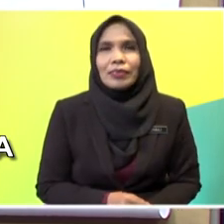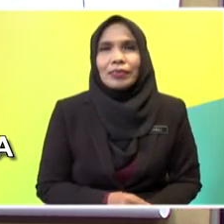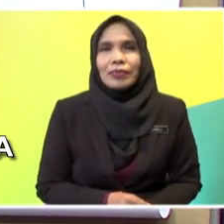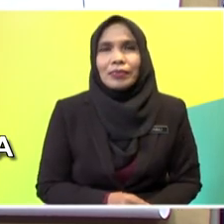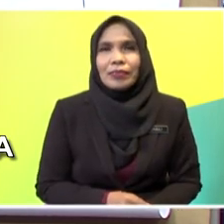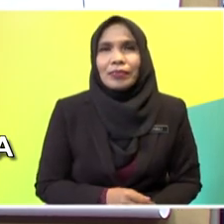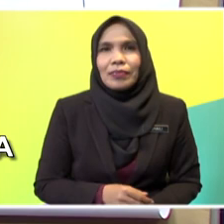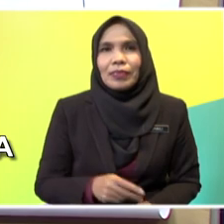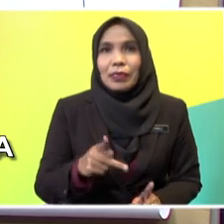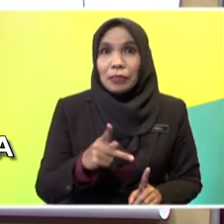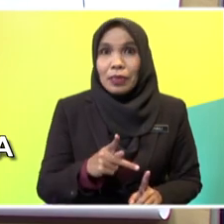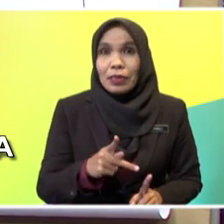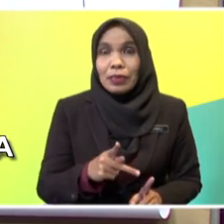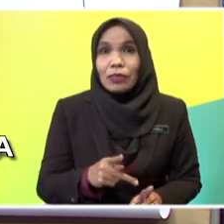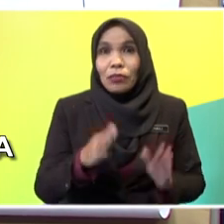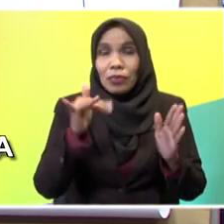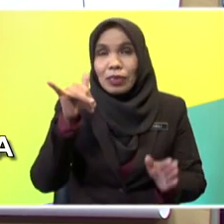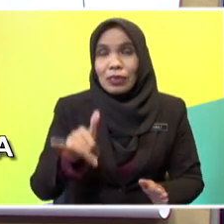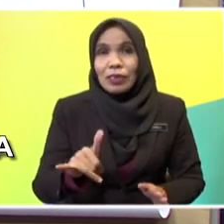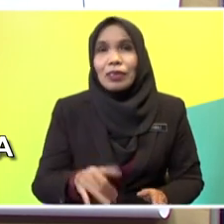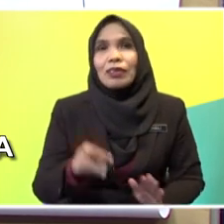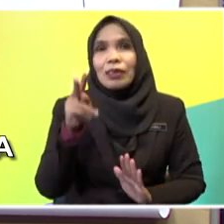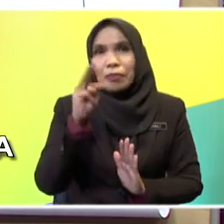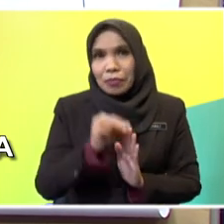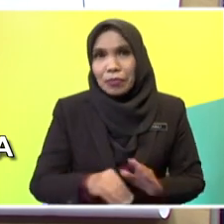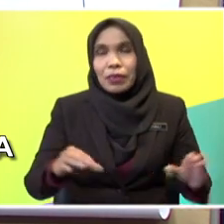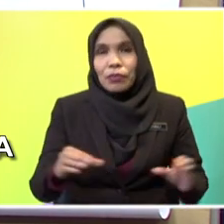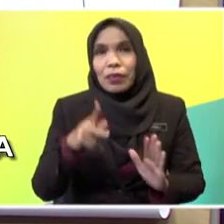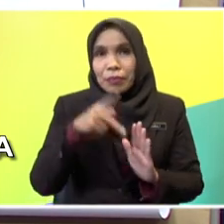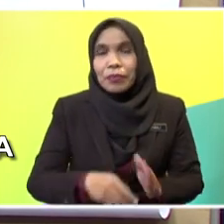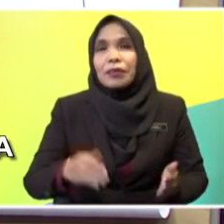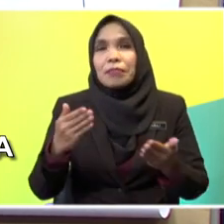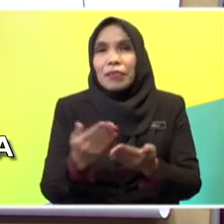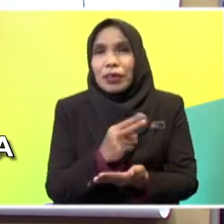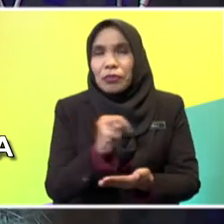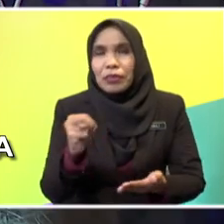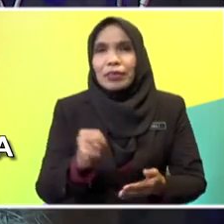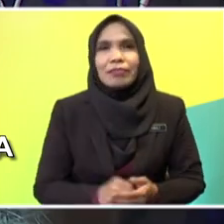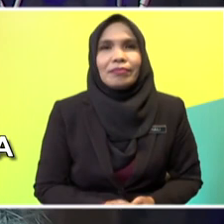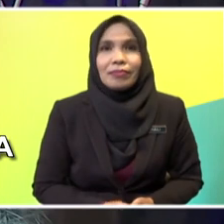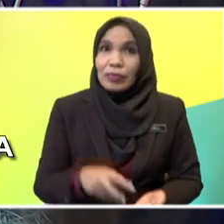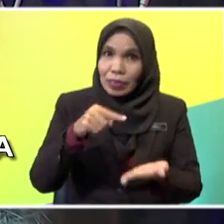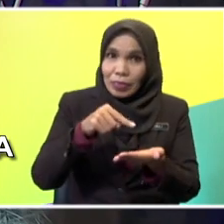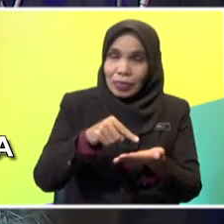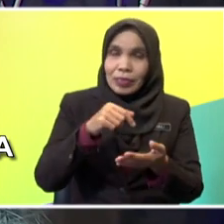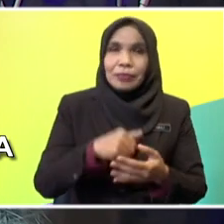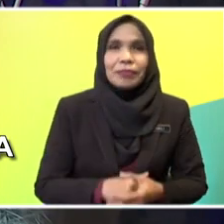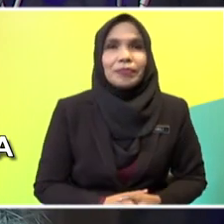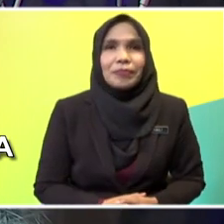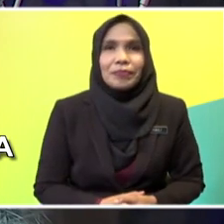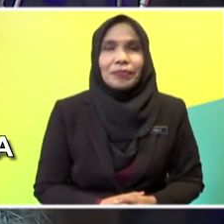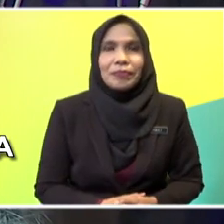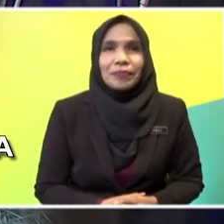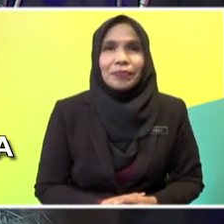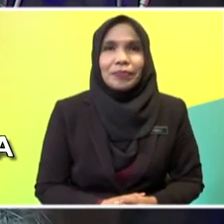pendidikan khas yang sangat senang dan mudah untuk mereka membuat pola. Memang sangat senang dan mudah, Cikgu.